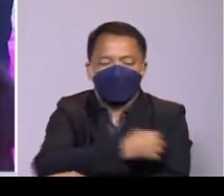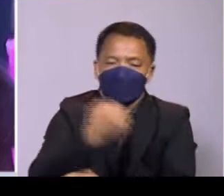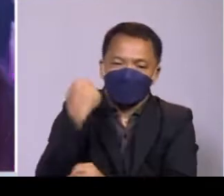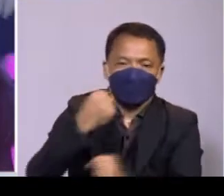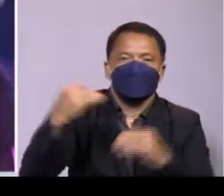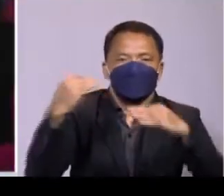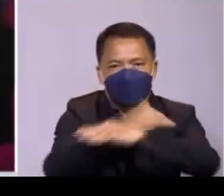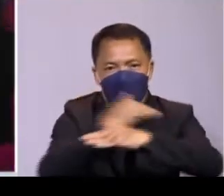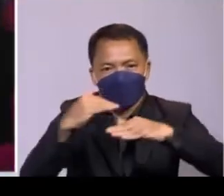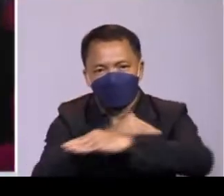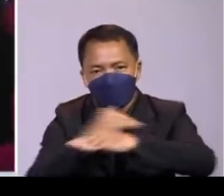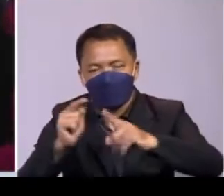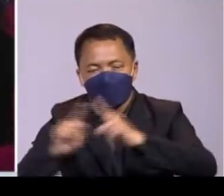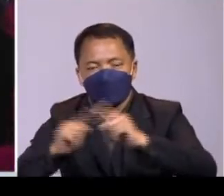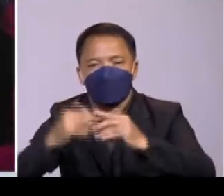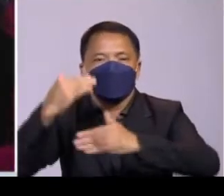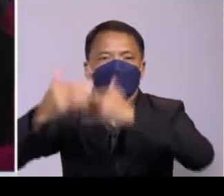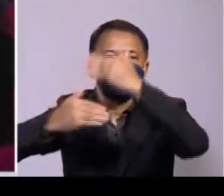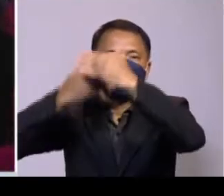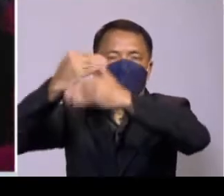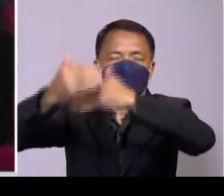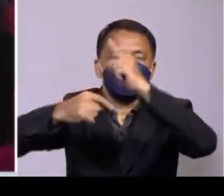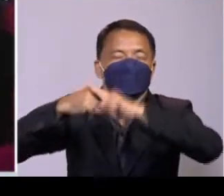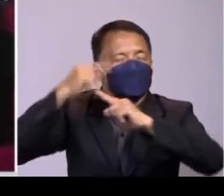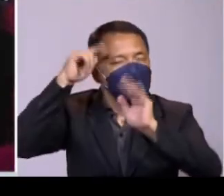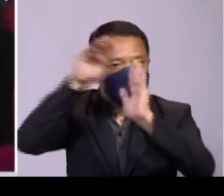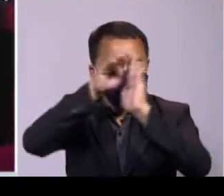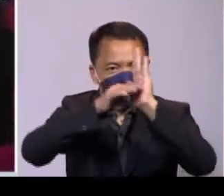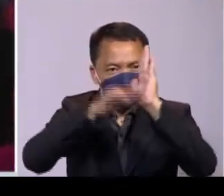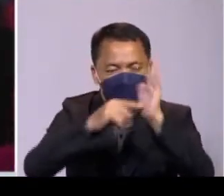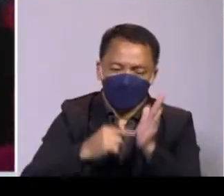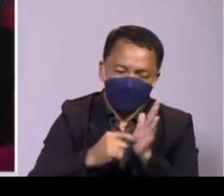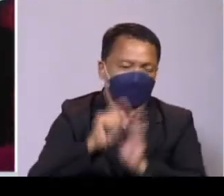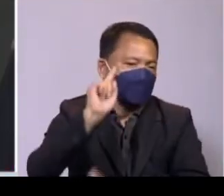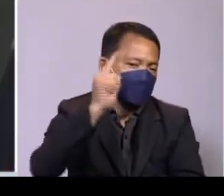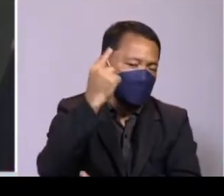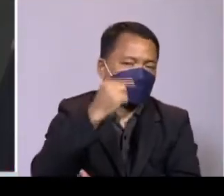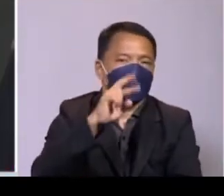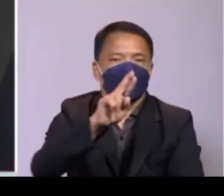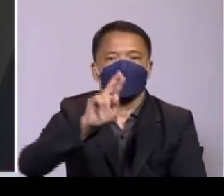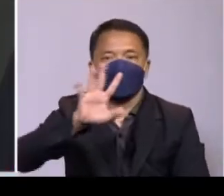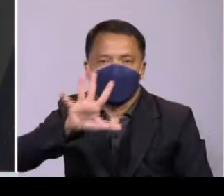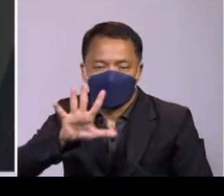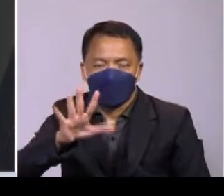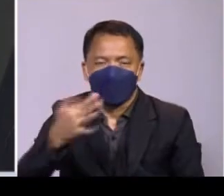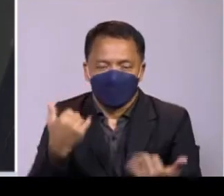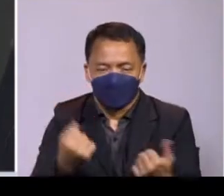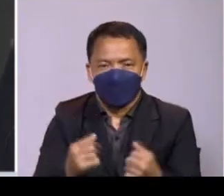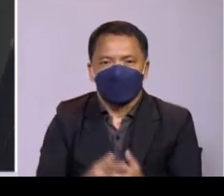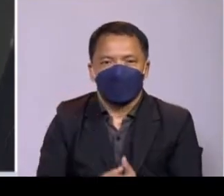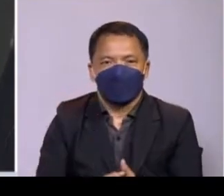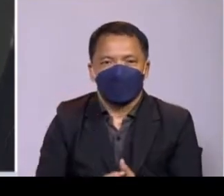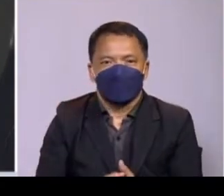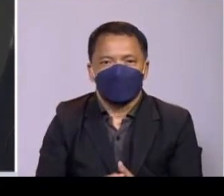คมนาคมที่เจริญด้วยพระบรมราโชบายอันนำสมัยของรัชกาลที่5